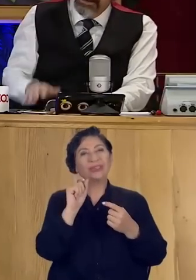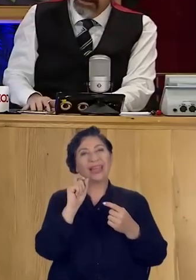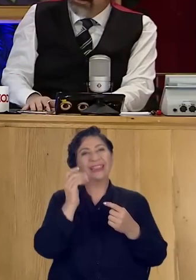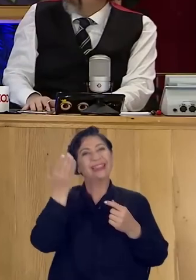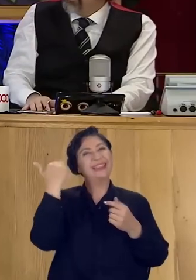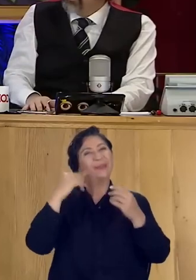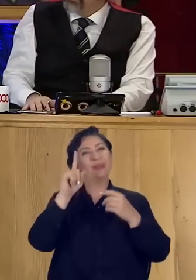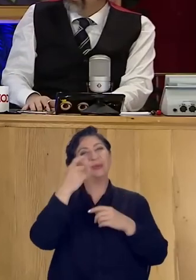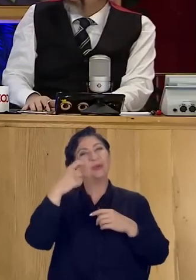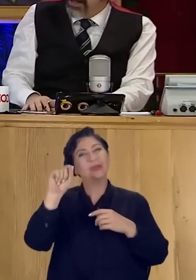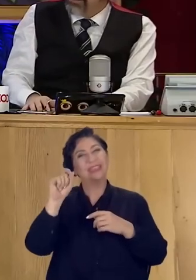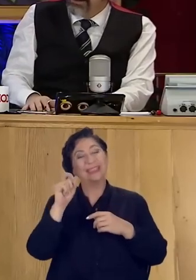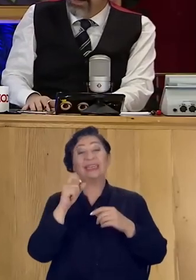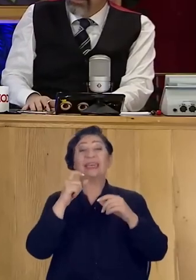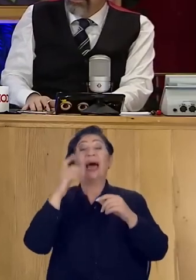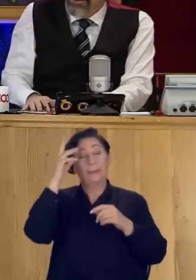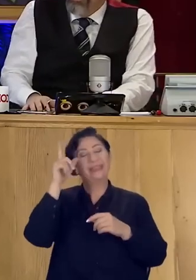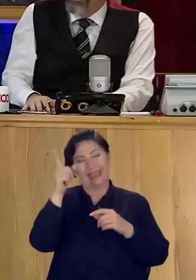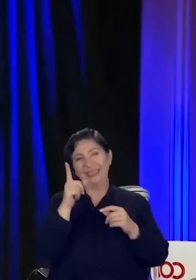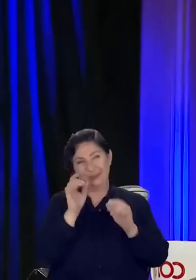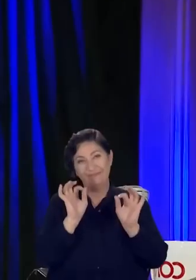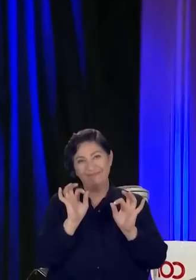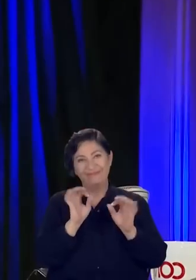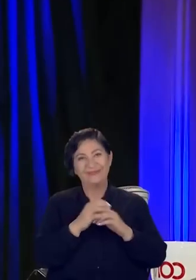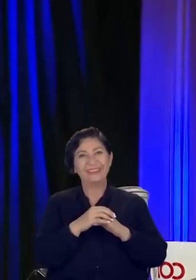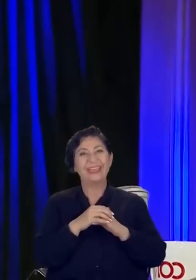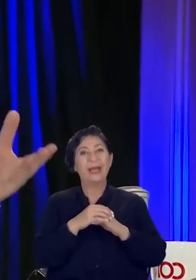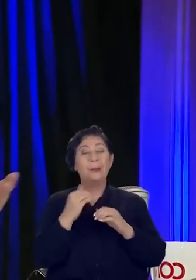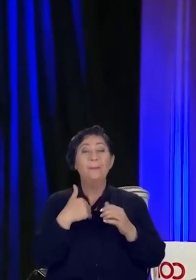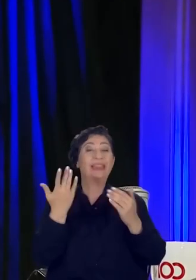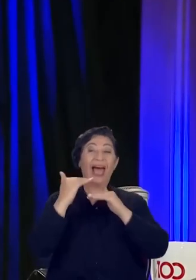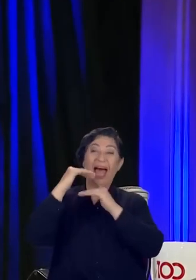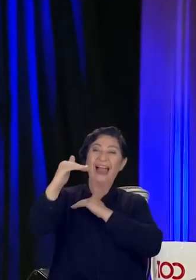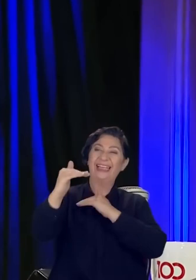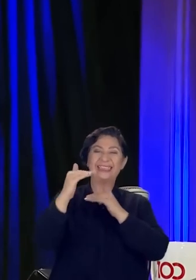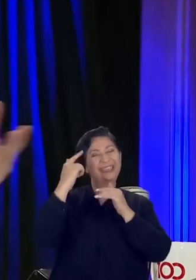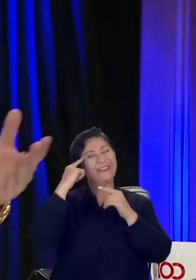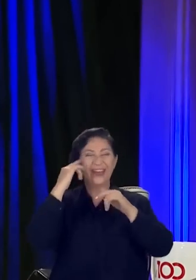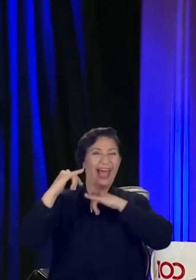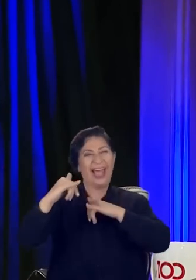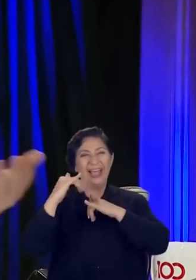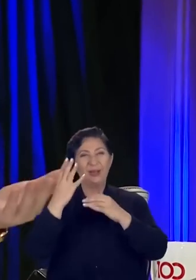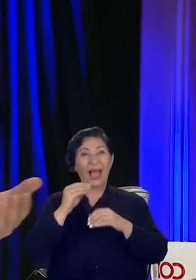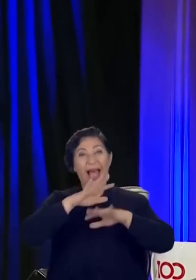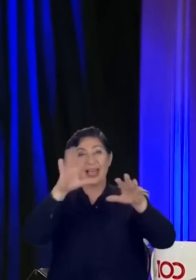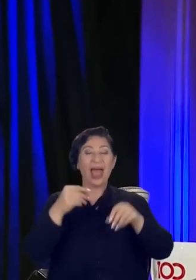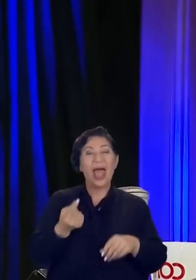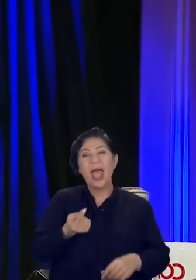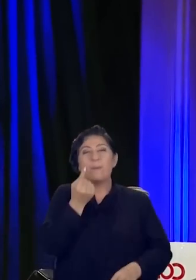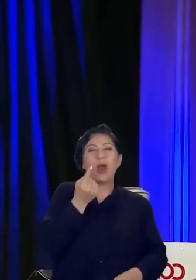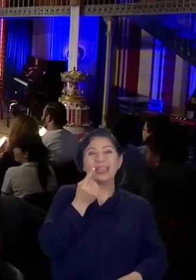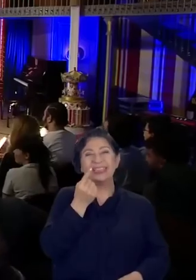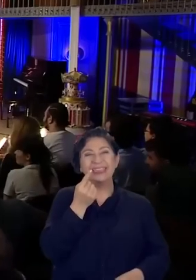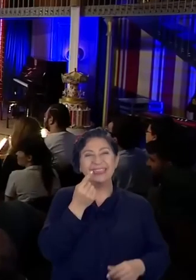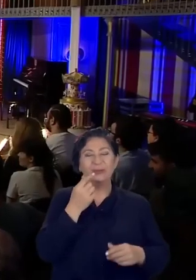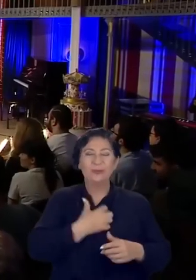çağrıştıran. İşte şey Seattle ya. Seattle ya. Ben de daha halka hitap edecek. Yani herkes doğduğu için hemoroid üzüntüsü